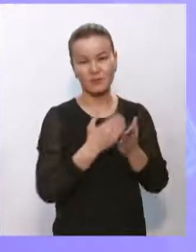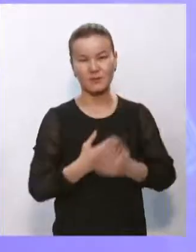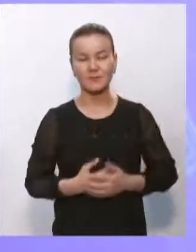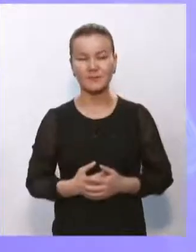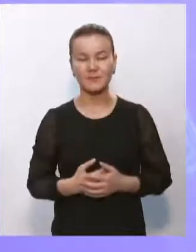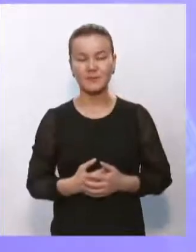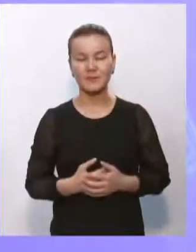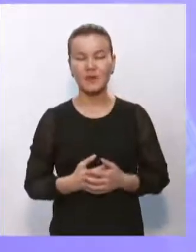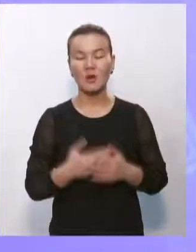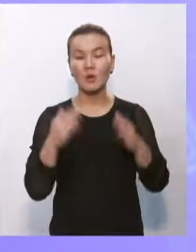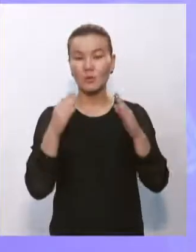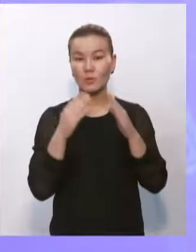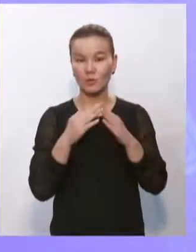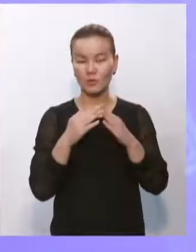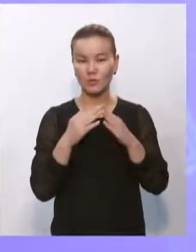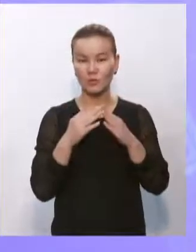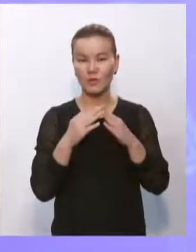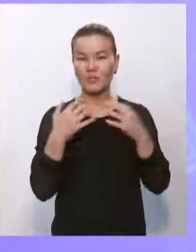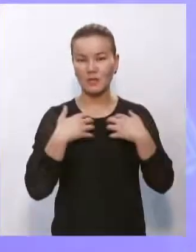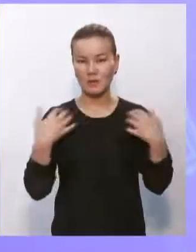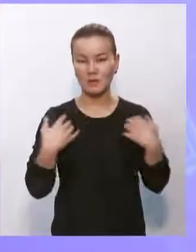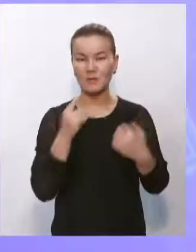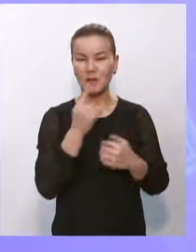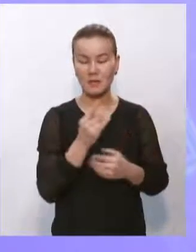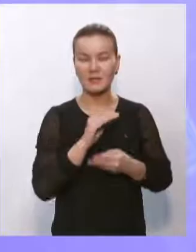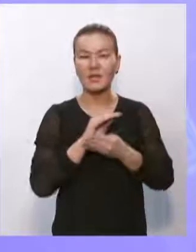Үй жаныбарларынын балдарын кайталайбыз.